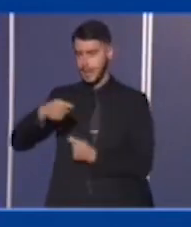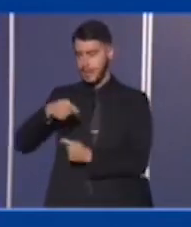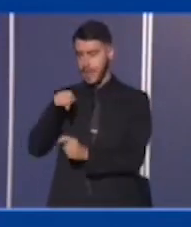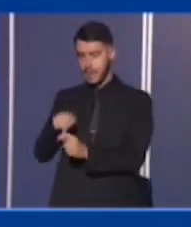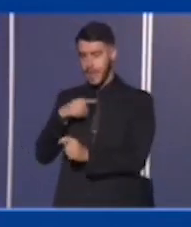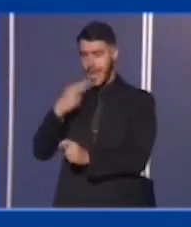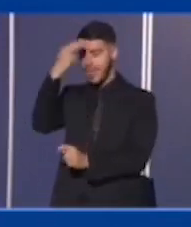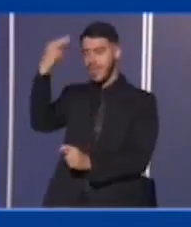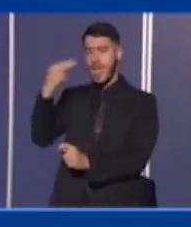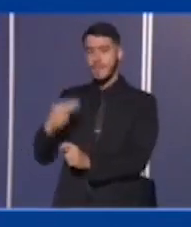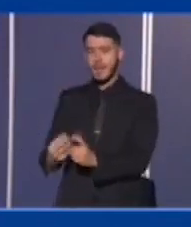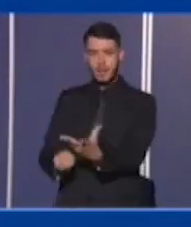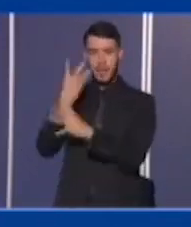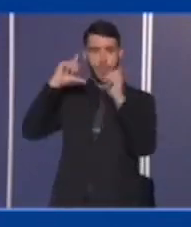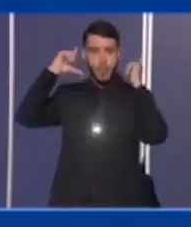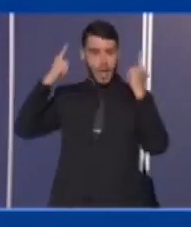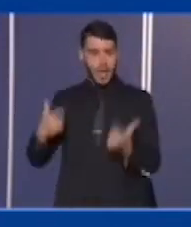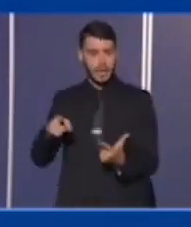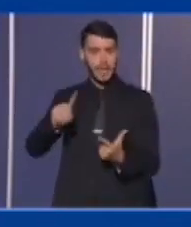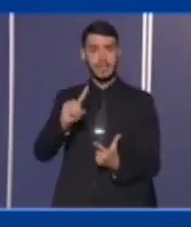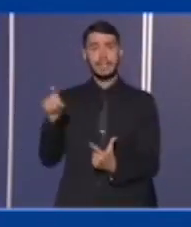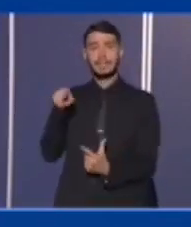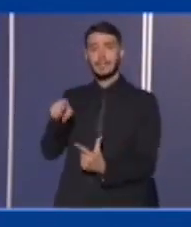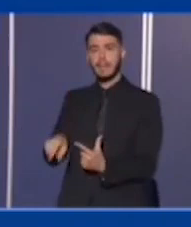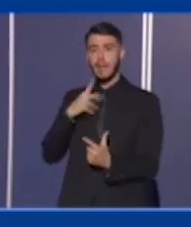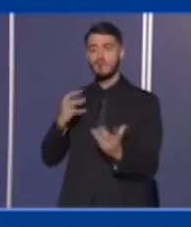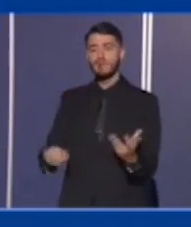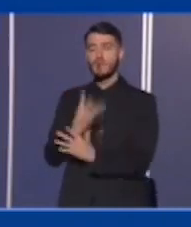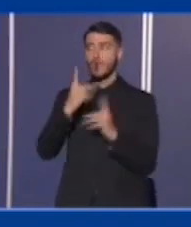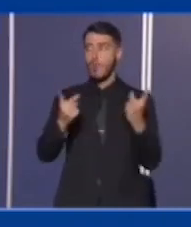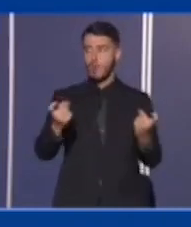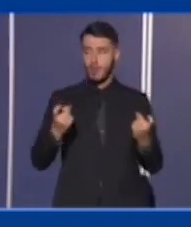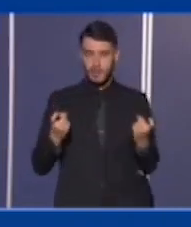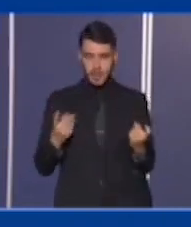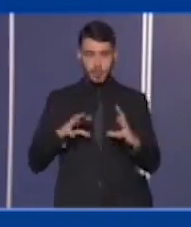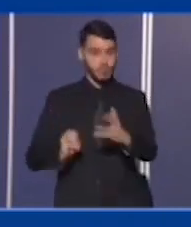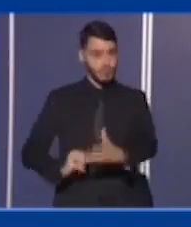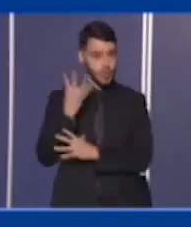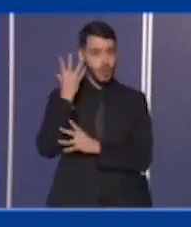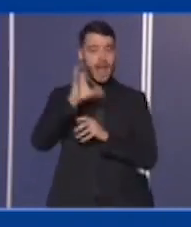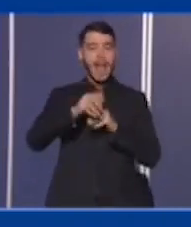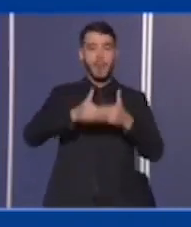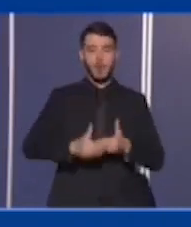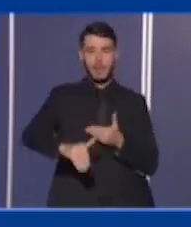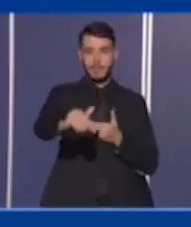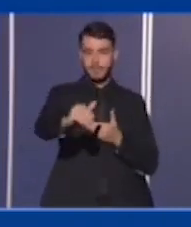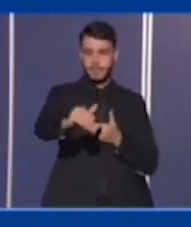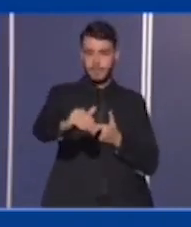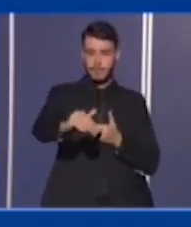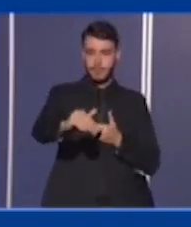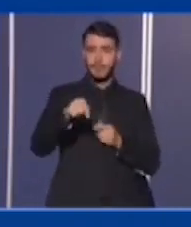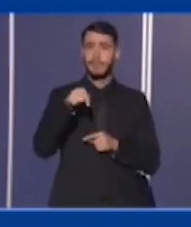της Νέας Δημοκρατίας, εστιάζουν στις προκλήσεις της νέας εποχής, στην έξαρση του λαϊκισμού και στην ανάγκη για